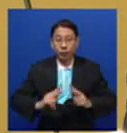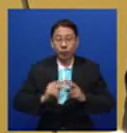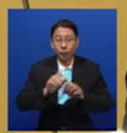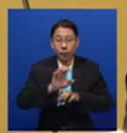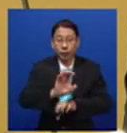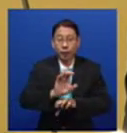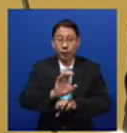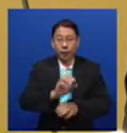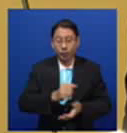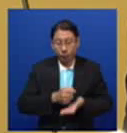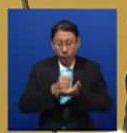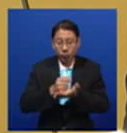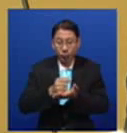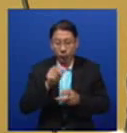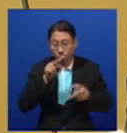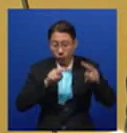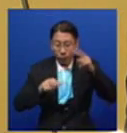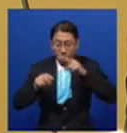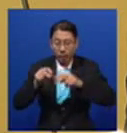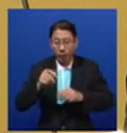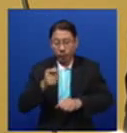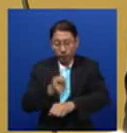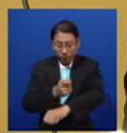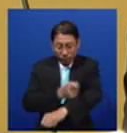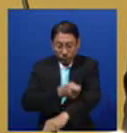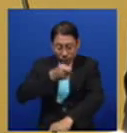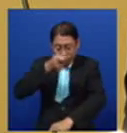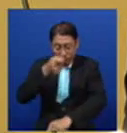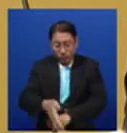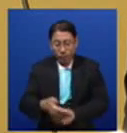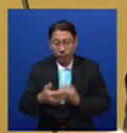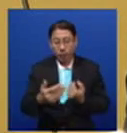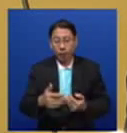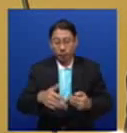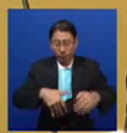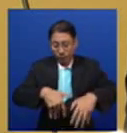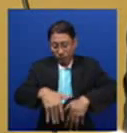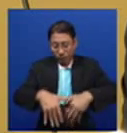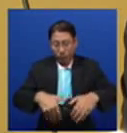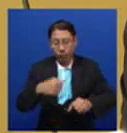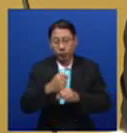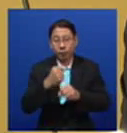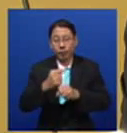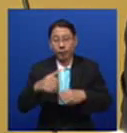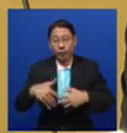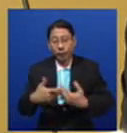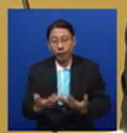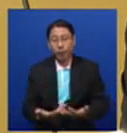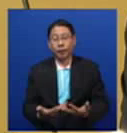จะไปดูว่ามันจะสร้างงานในพื้นในพื้นที่ได้อย่างไรนะครับ